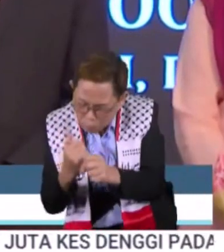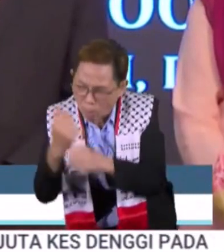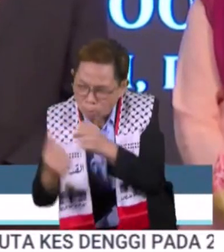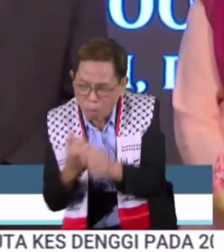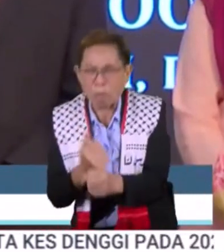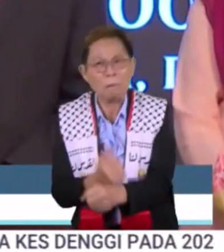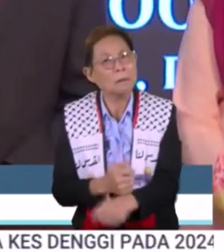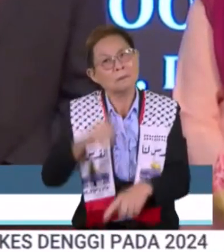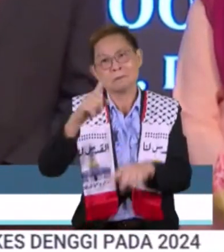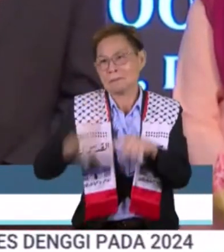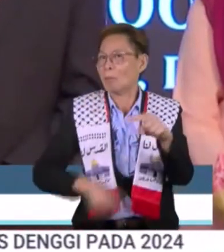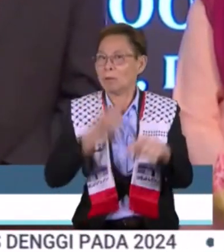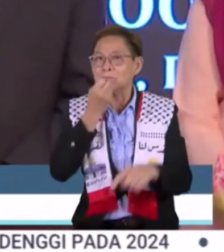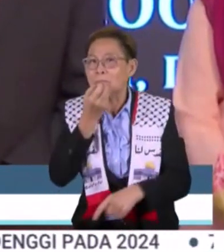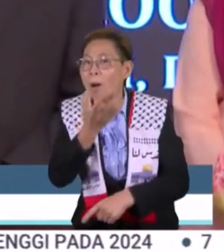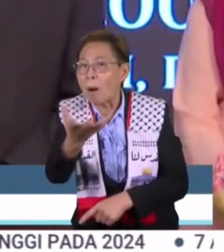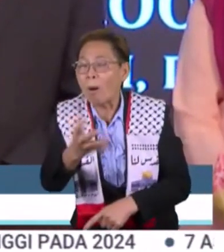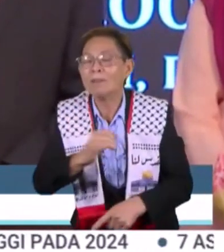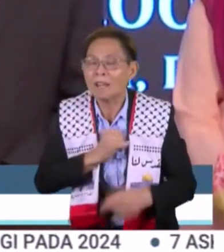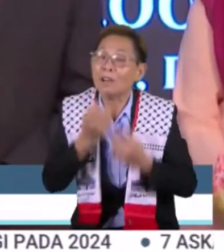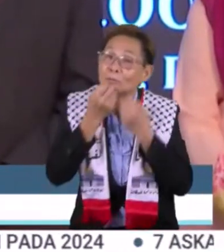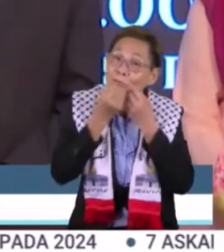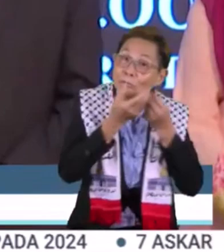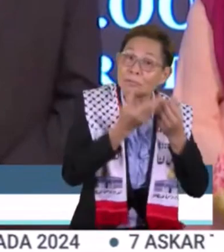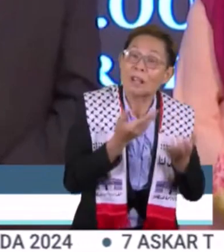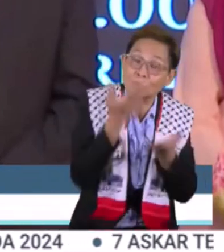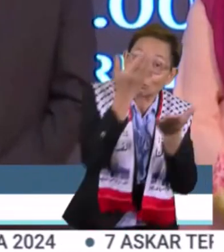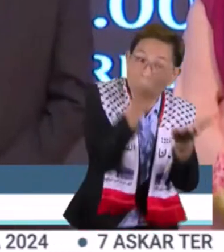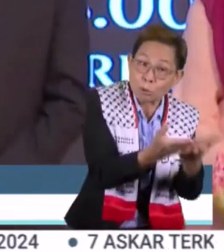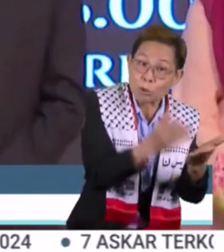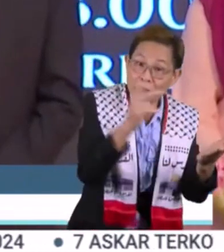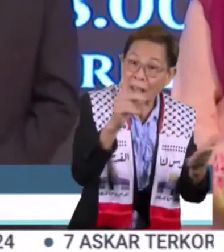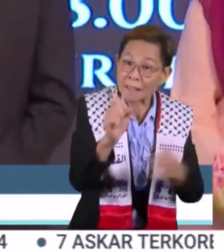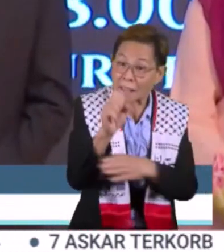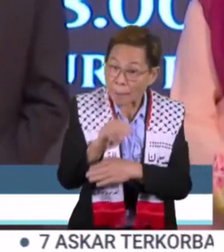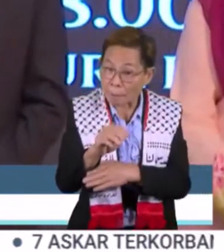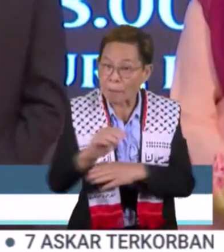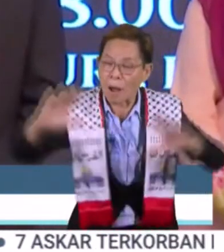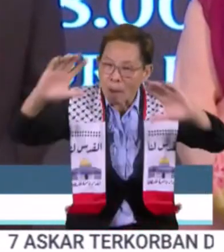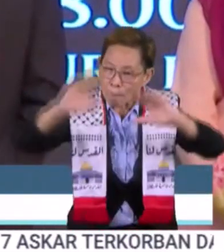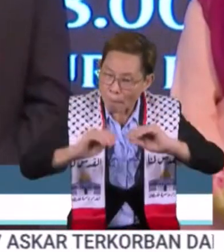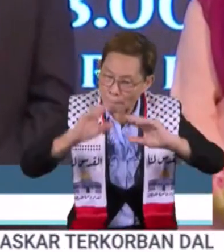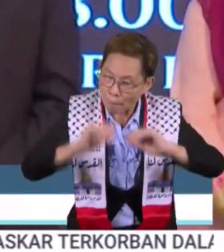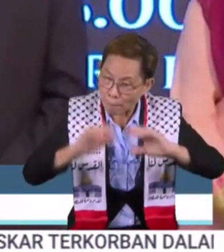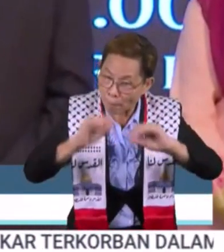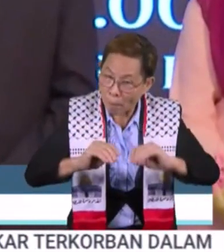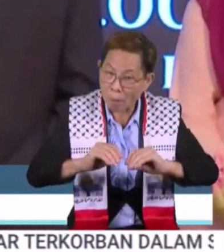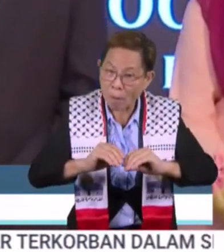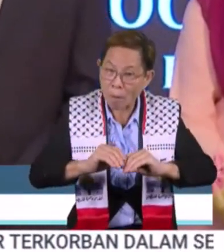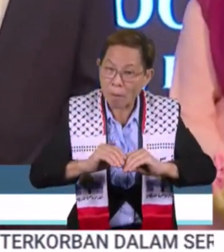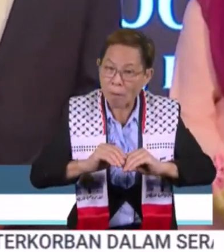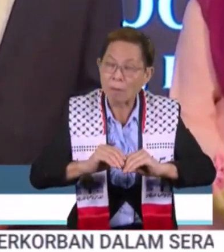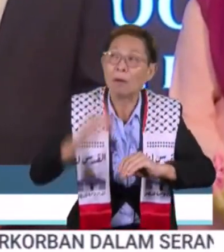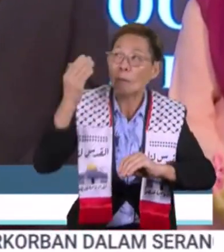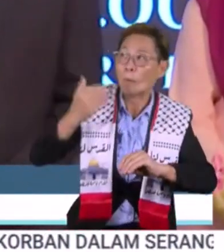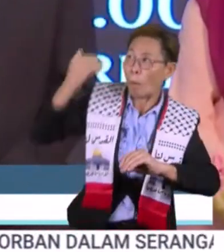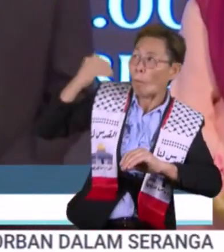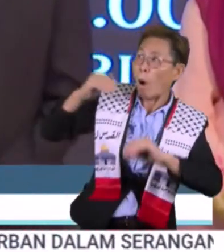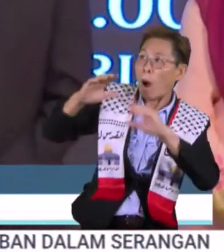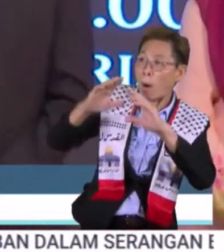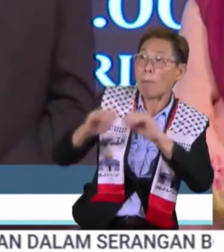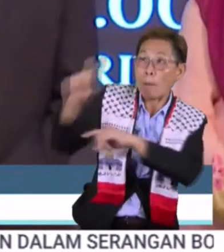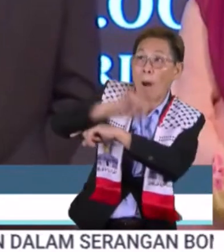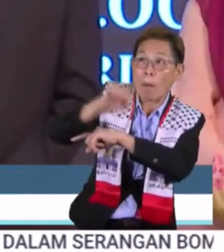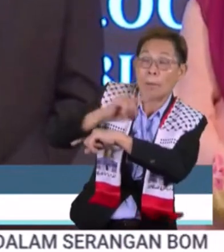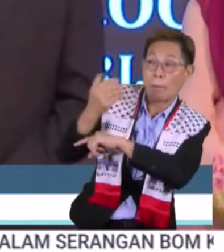tidak diketahui maka saya akan surkan kepada ksn mesyuarat dalam tempoh satu dua hari ini